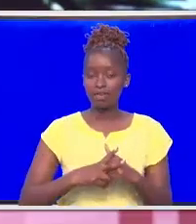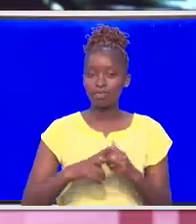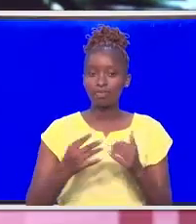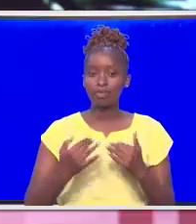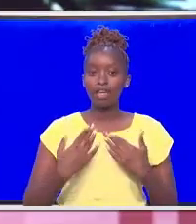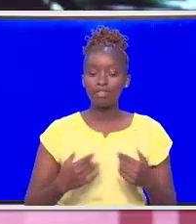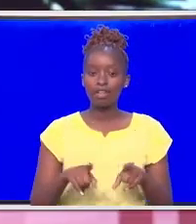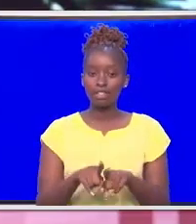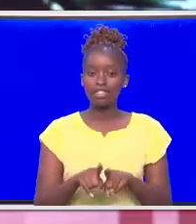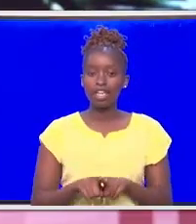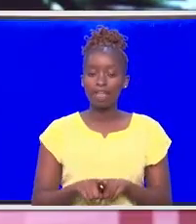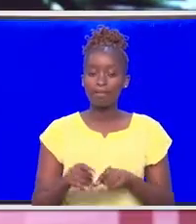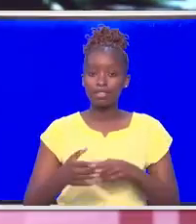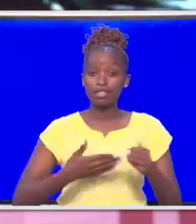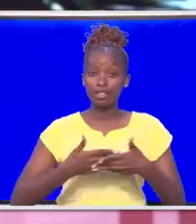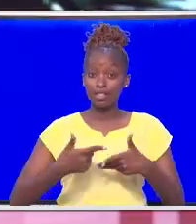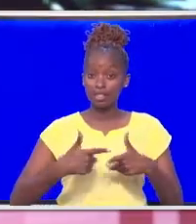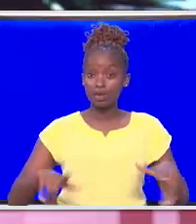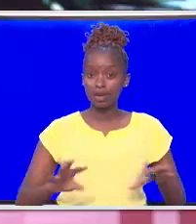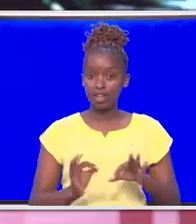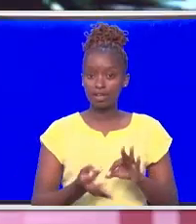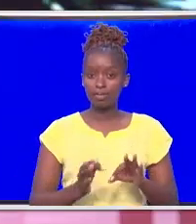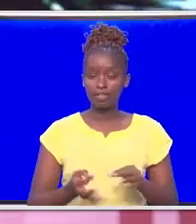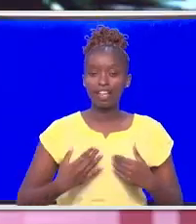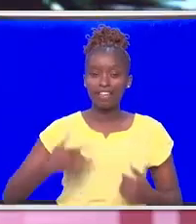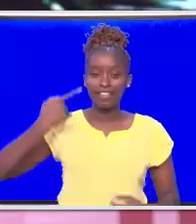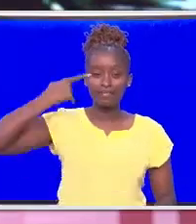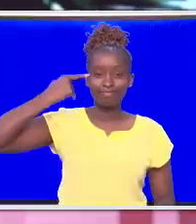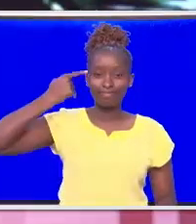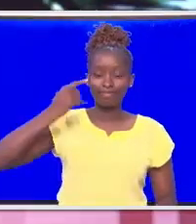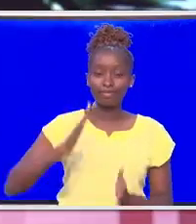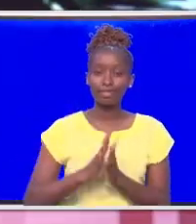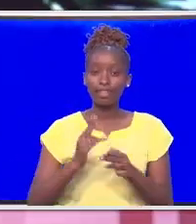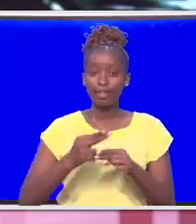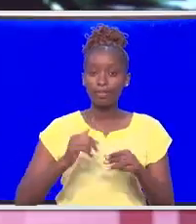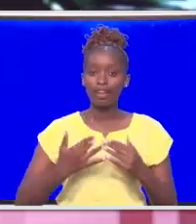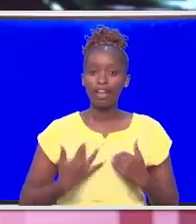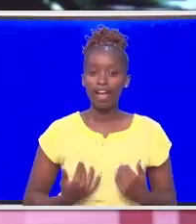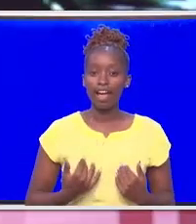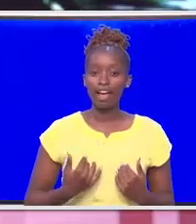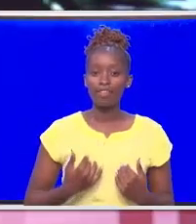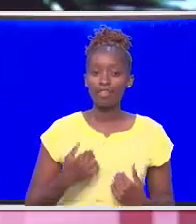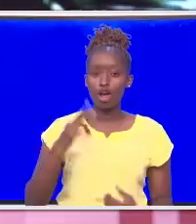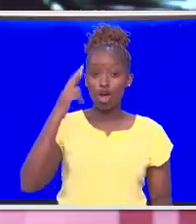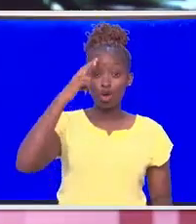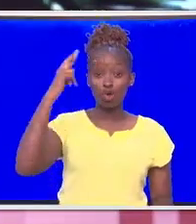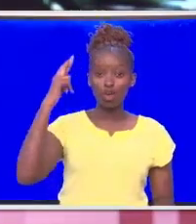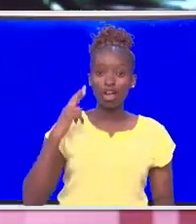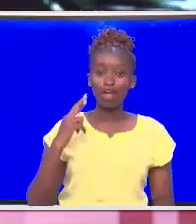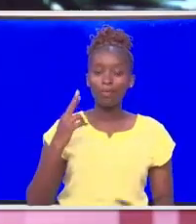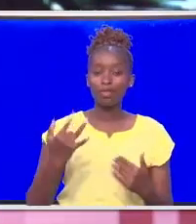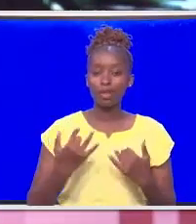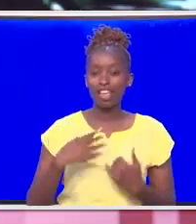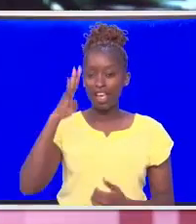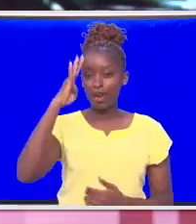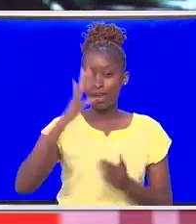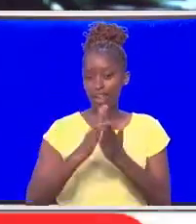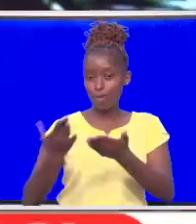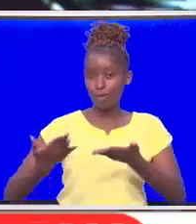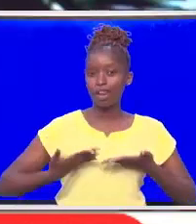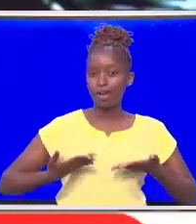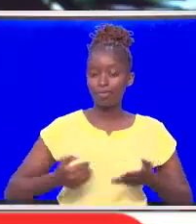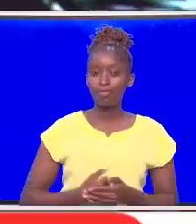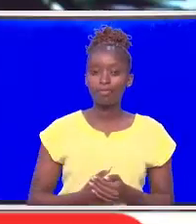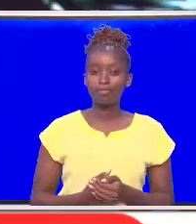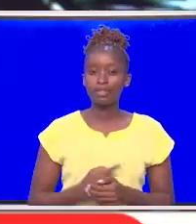na msaidizi wangu kwa lugha ishara, jina lake Roda Nyamai, nami jina langu ni Ruga Ival. Hujambo na karibu. Huku siku ya